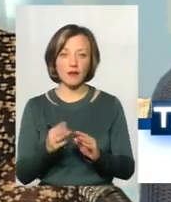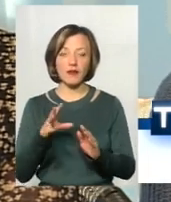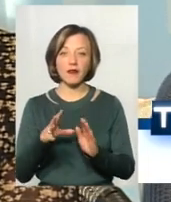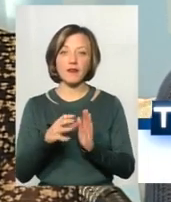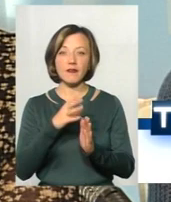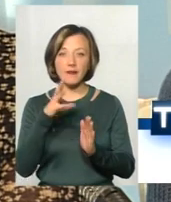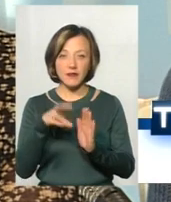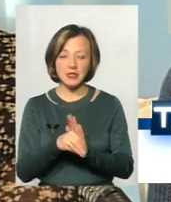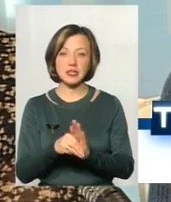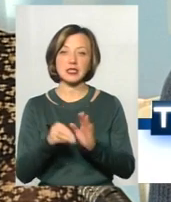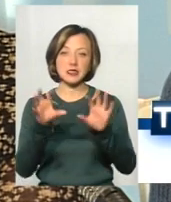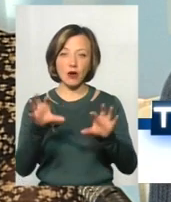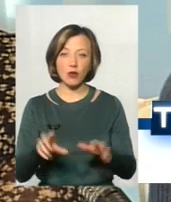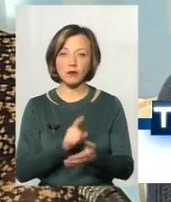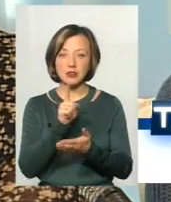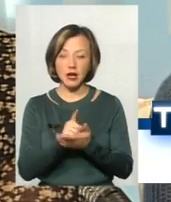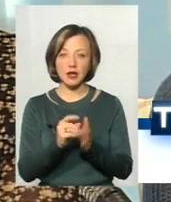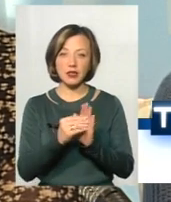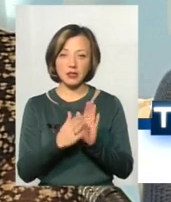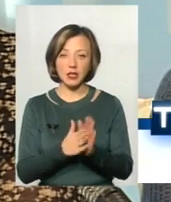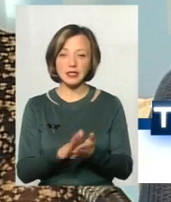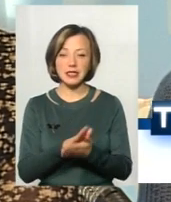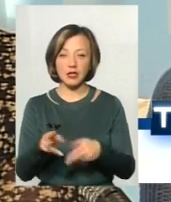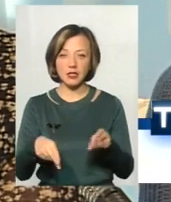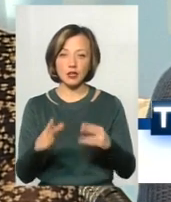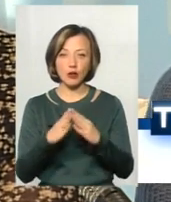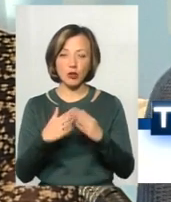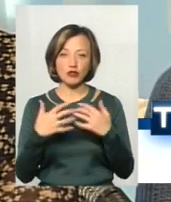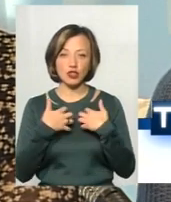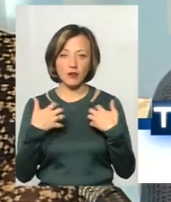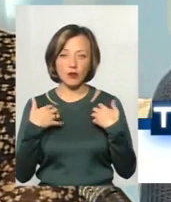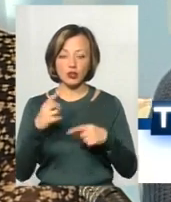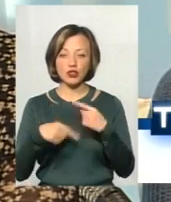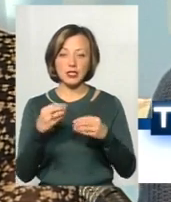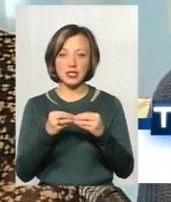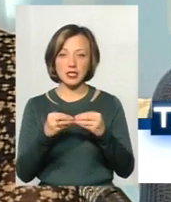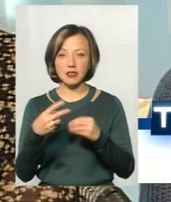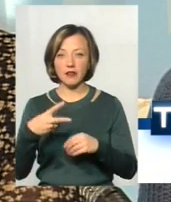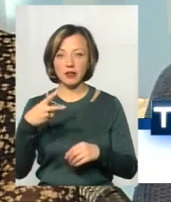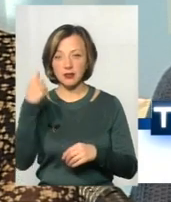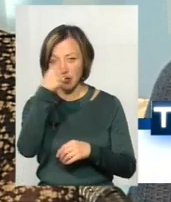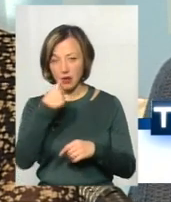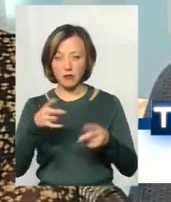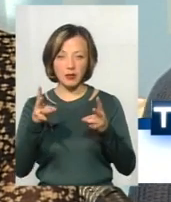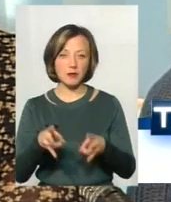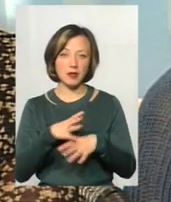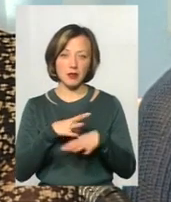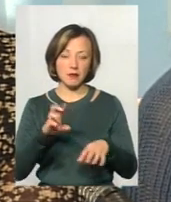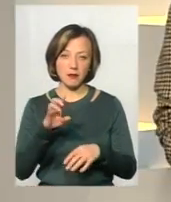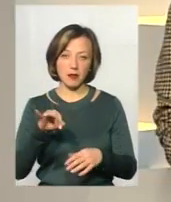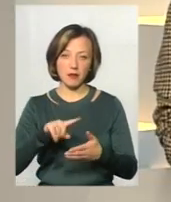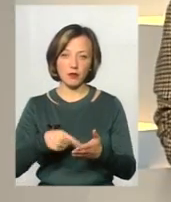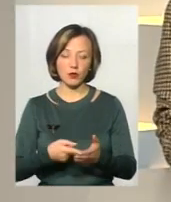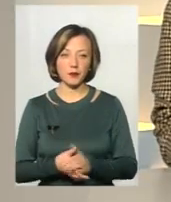об обязательной регистрации и стерилизации домашних животных, и лет через 10-20 вот такой беды бы не было в городе. Але